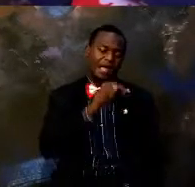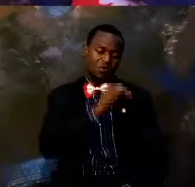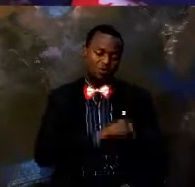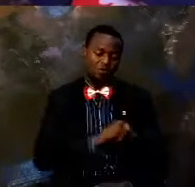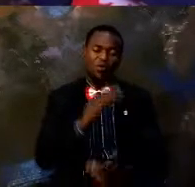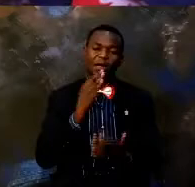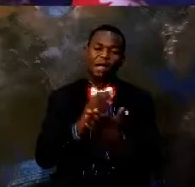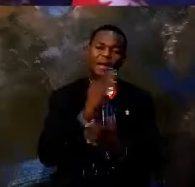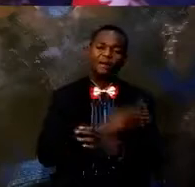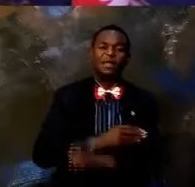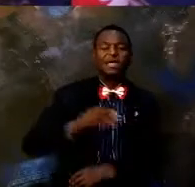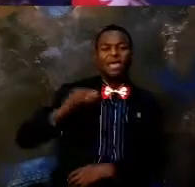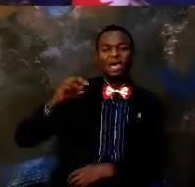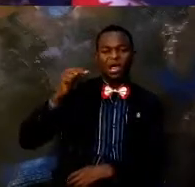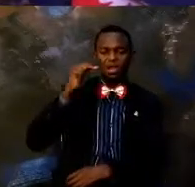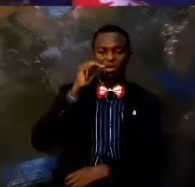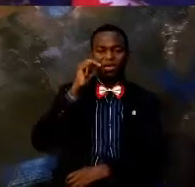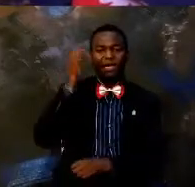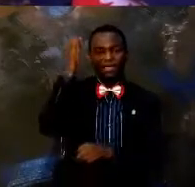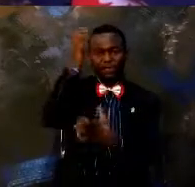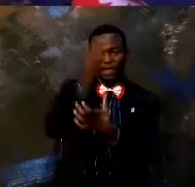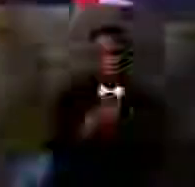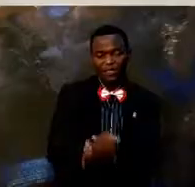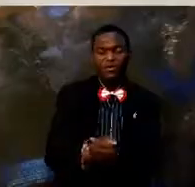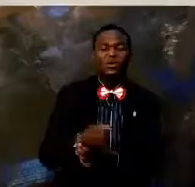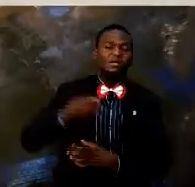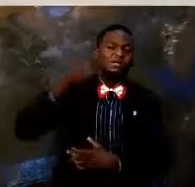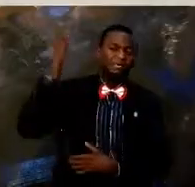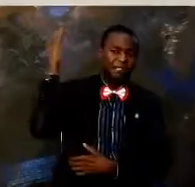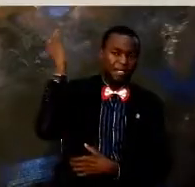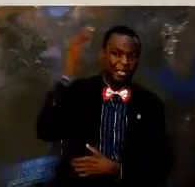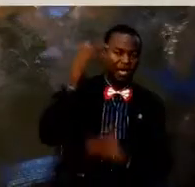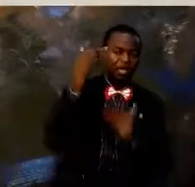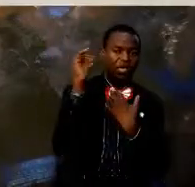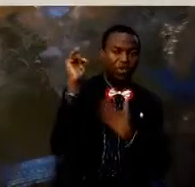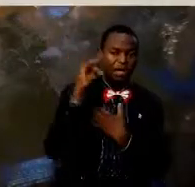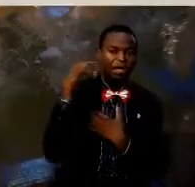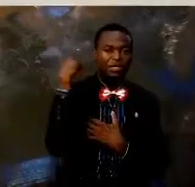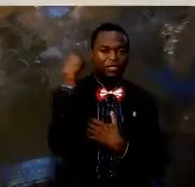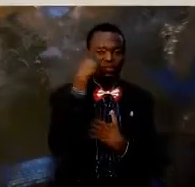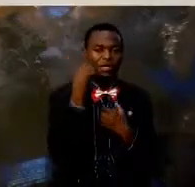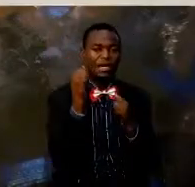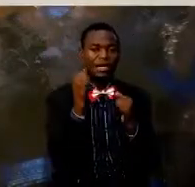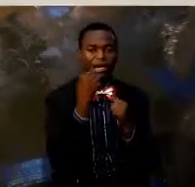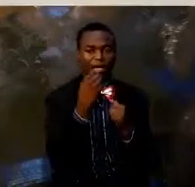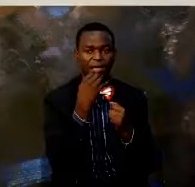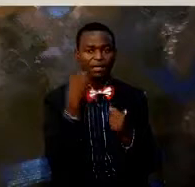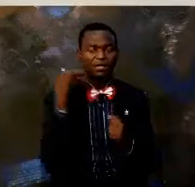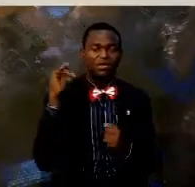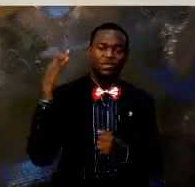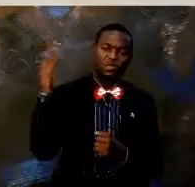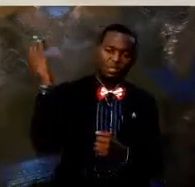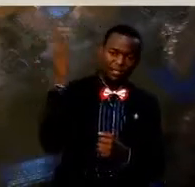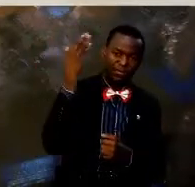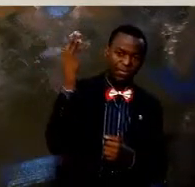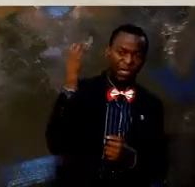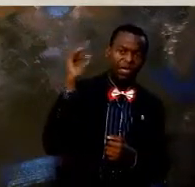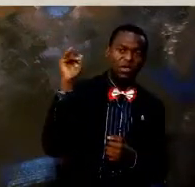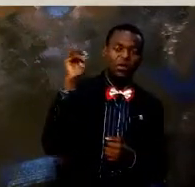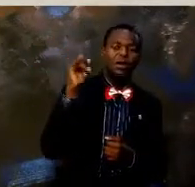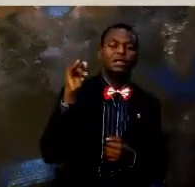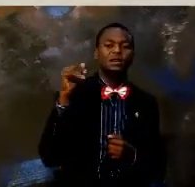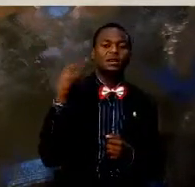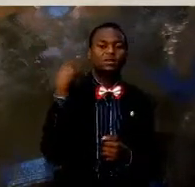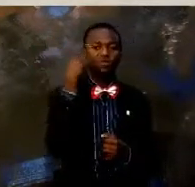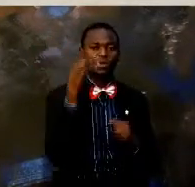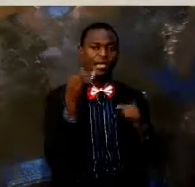Ibrahim. Na unajua anaeleza maneno gani kabla ya Ibrahim? Injili ya Yohana sura ya 8, na fungua pamoja nami. Injili ya Yohana sura ya 8, Yesu